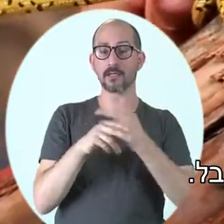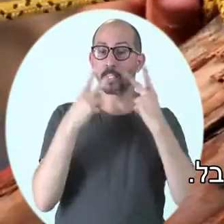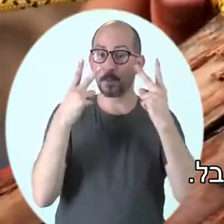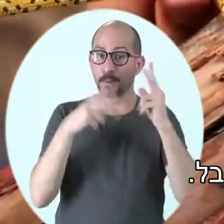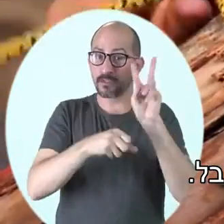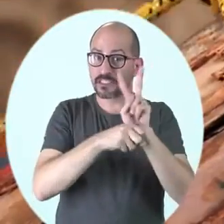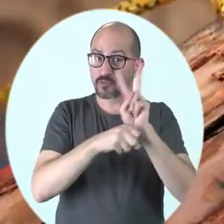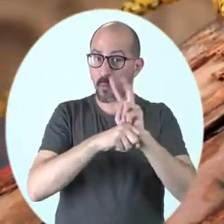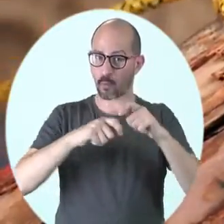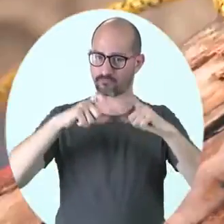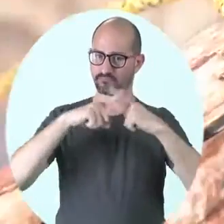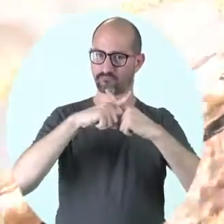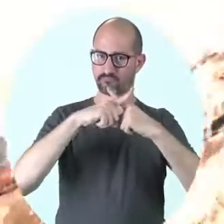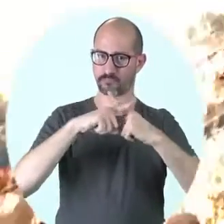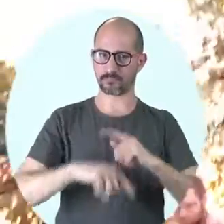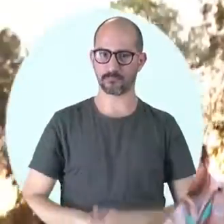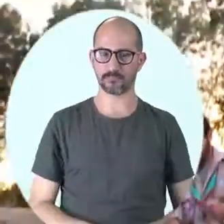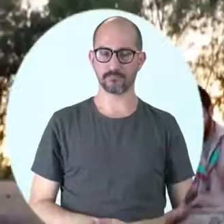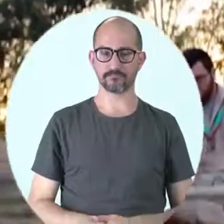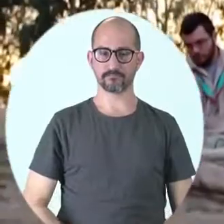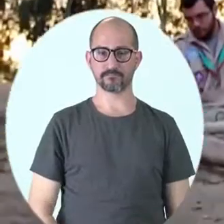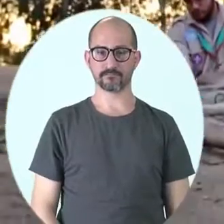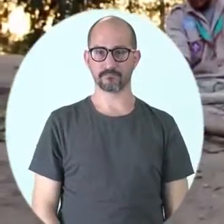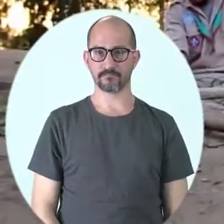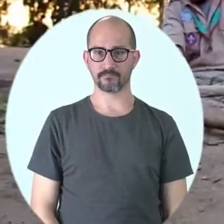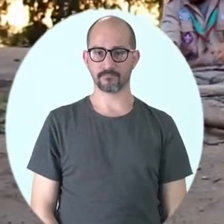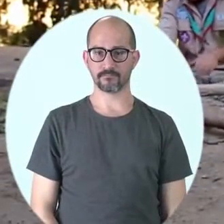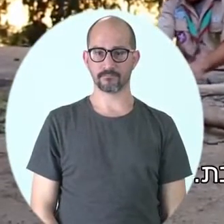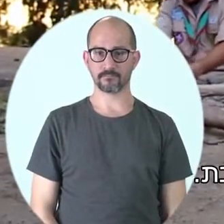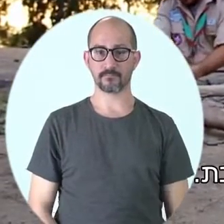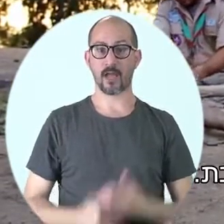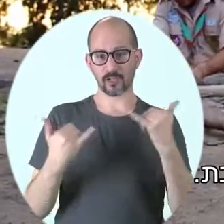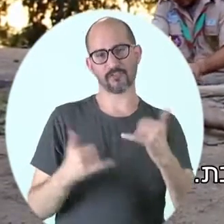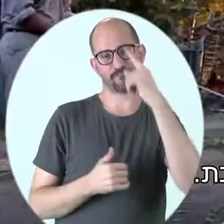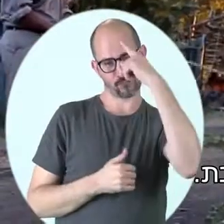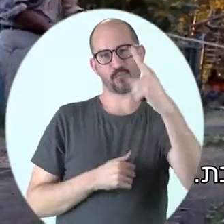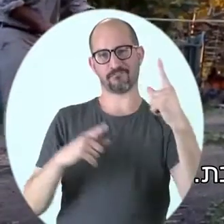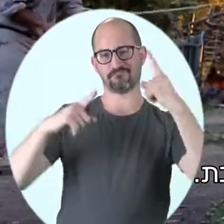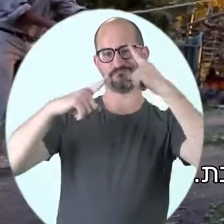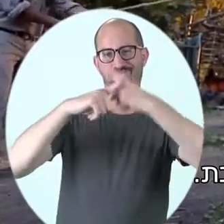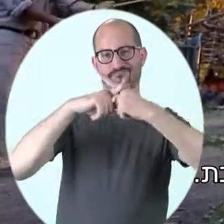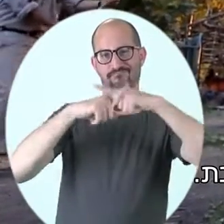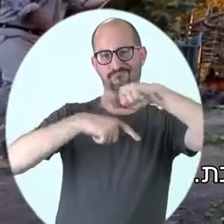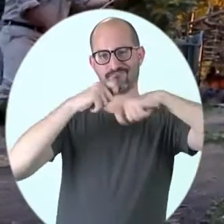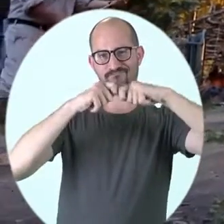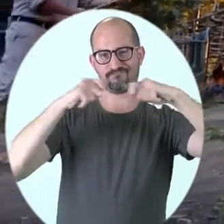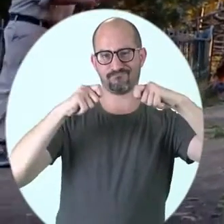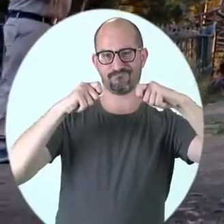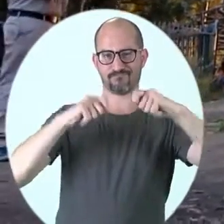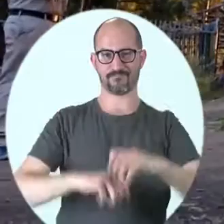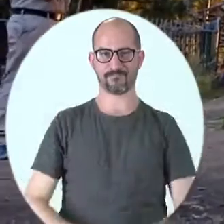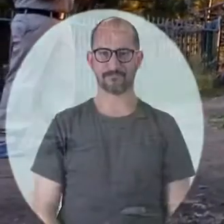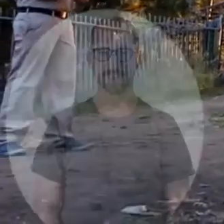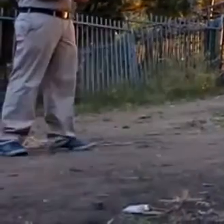על שמירת המתיחה בחבל. נבצע קשר בוהן לסיום. כעת אתם יודעים כיצד לבצע כפיתה מוצלבת.